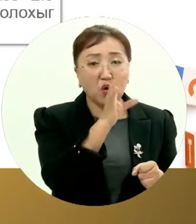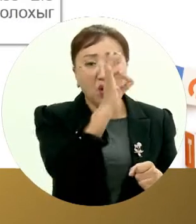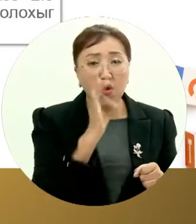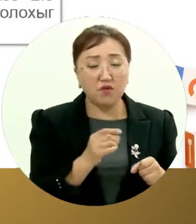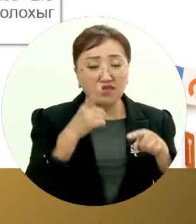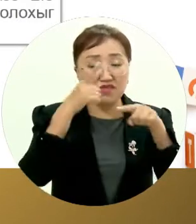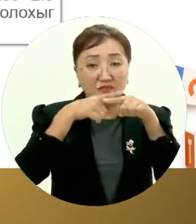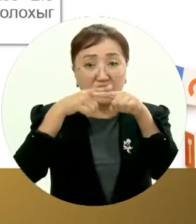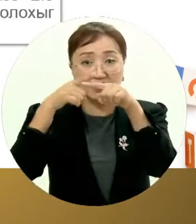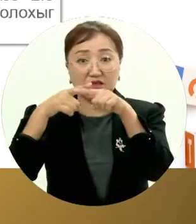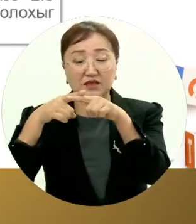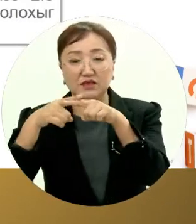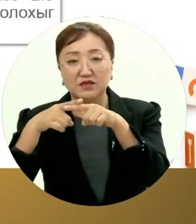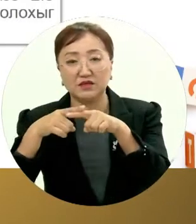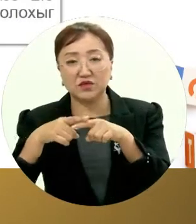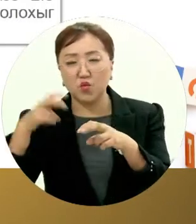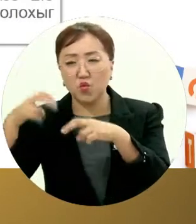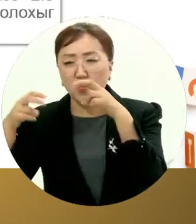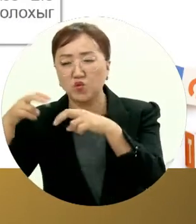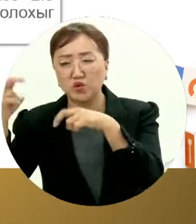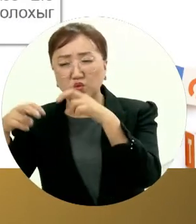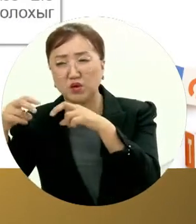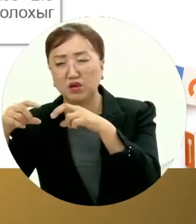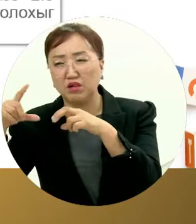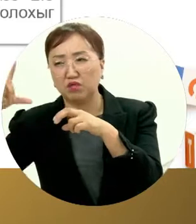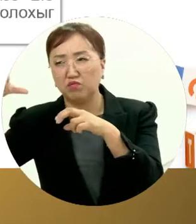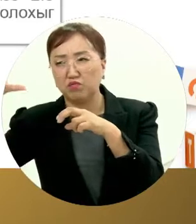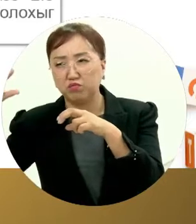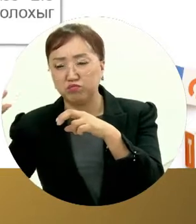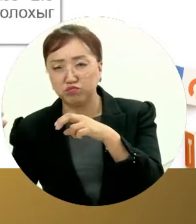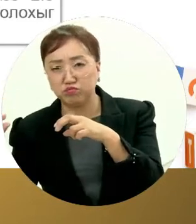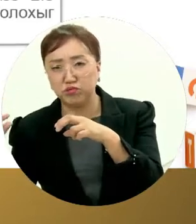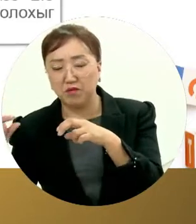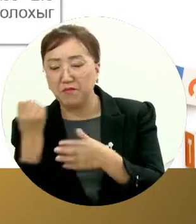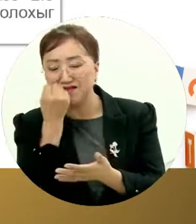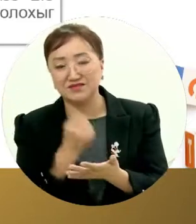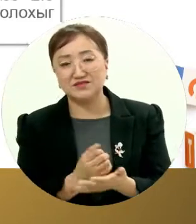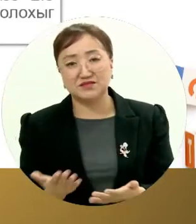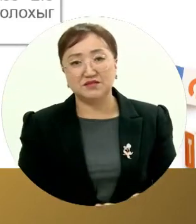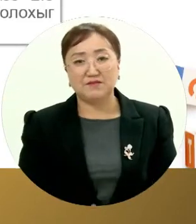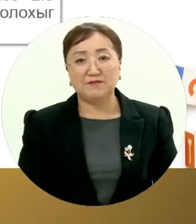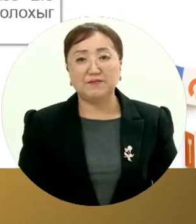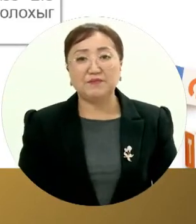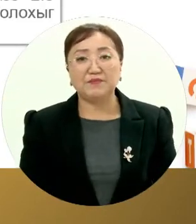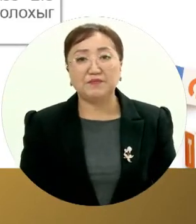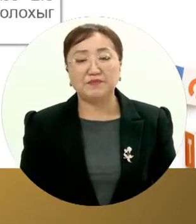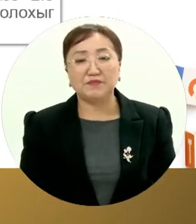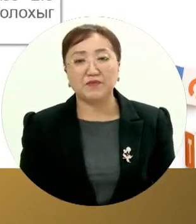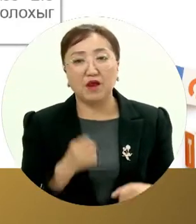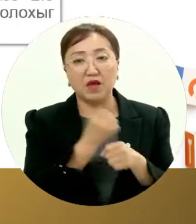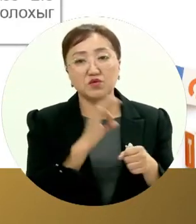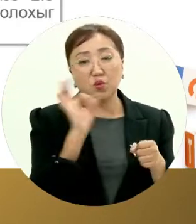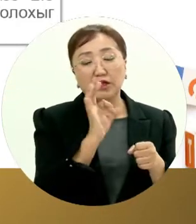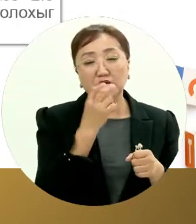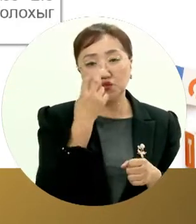хэмжээ 2.5 хувиар буурдаг болохыг батлсан. За бид нар одоо ажилгүйдэл гэдгээ аваад